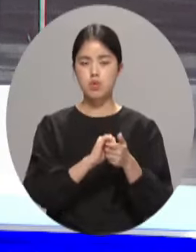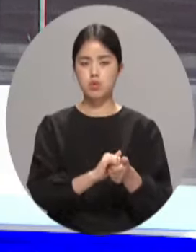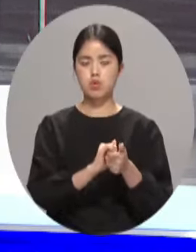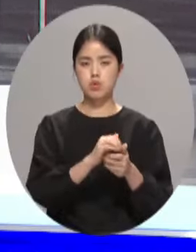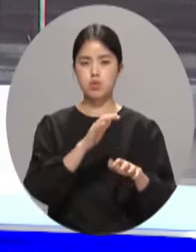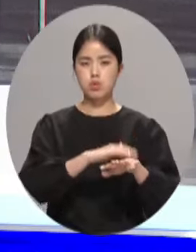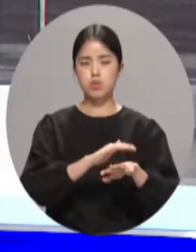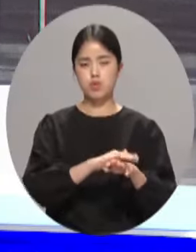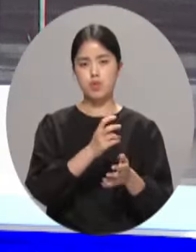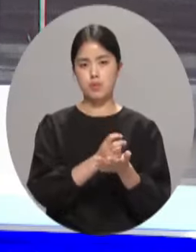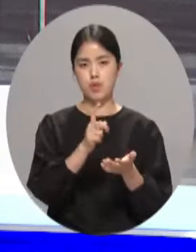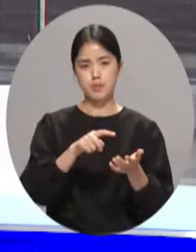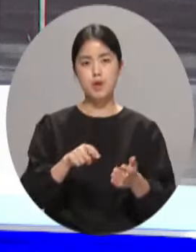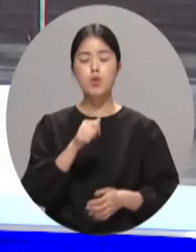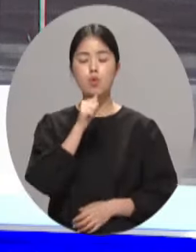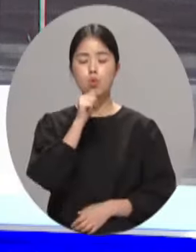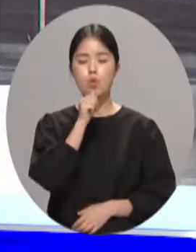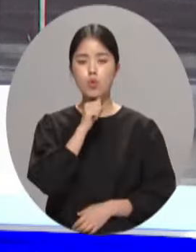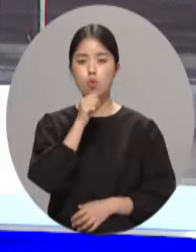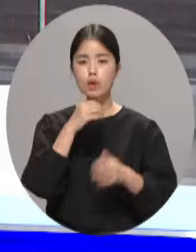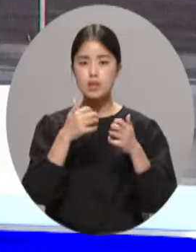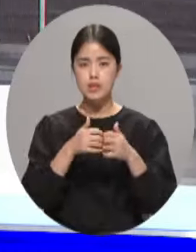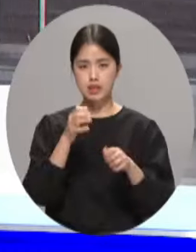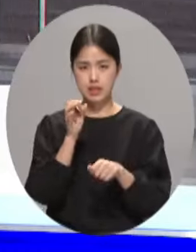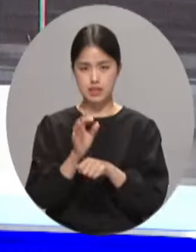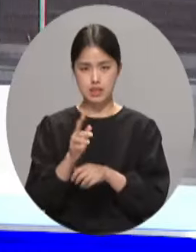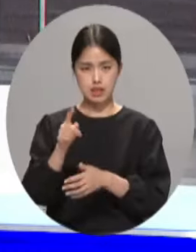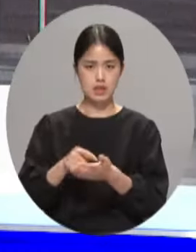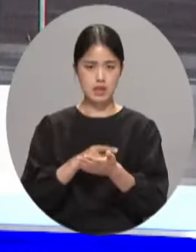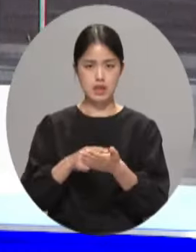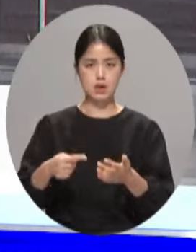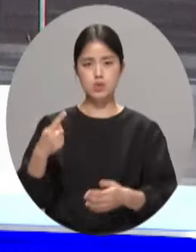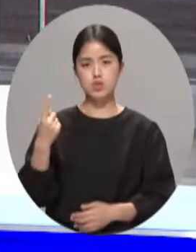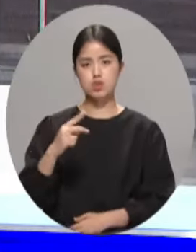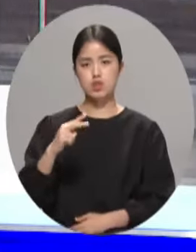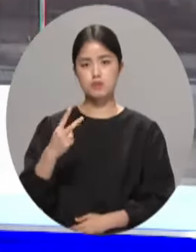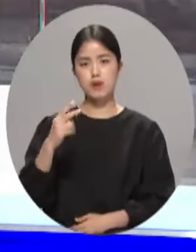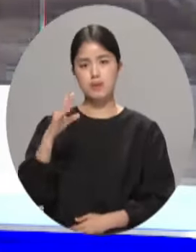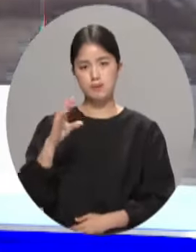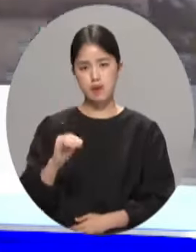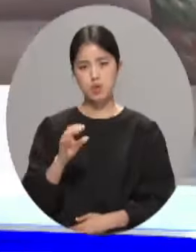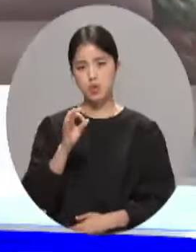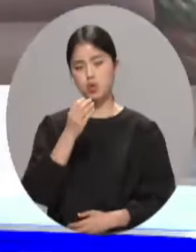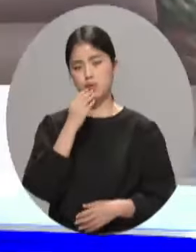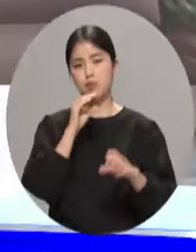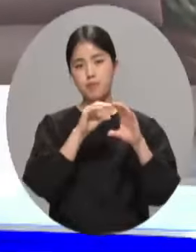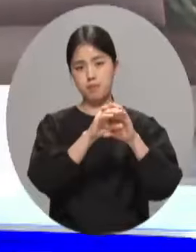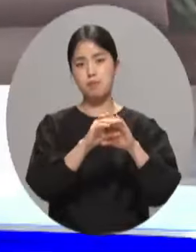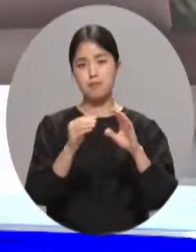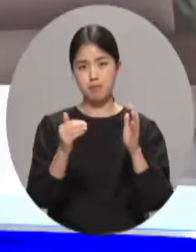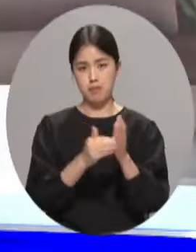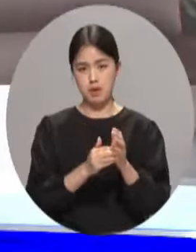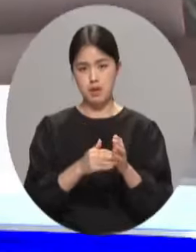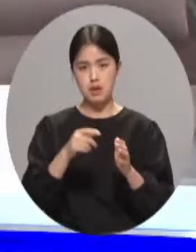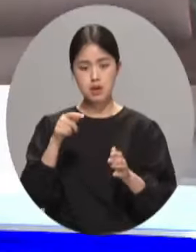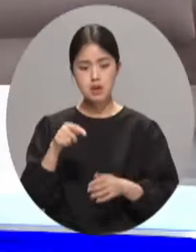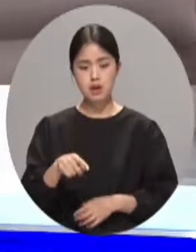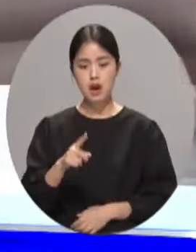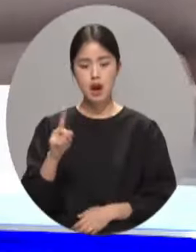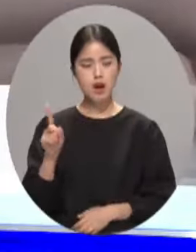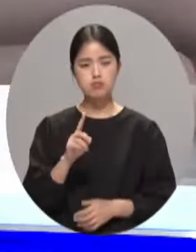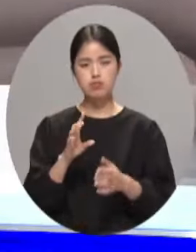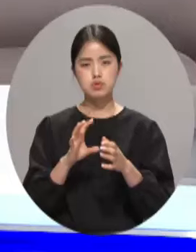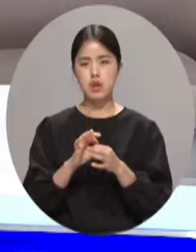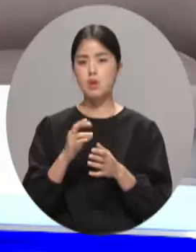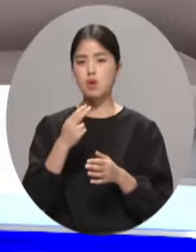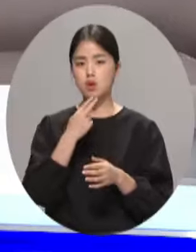구매 대가로 이른바 리베이트 1,200여만 원이 발생했는데 이 돈을 명목상 아무 상관도